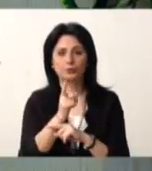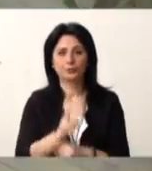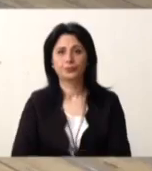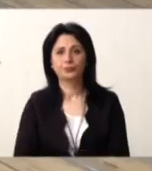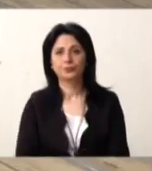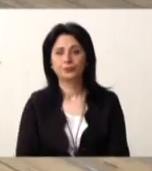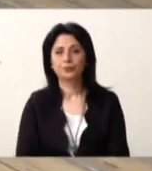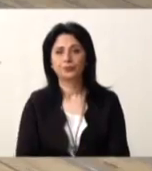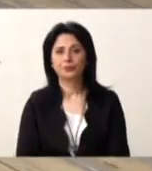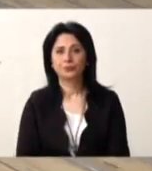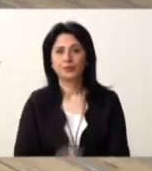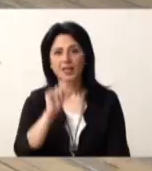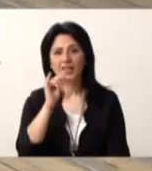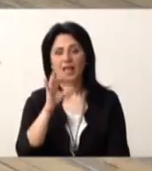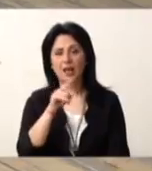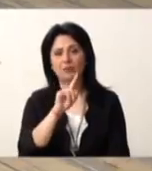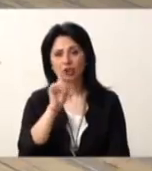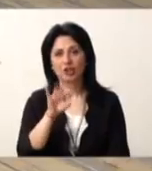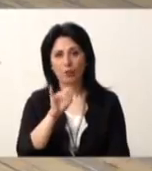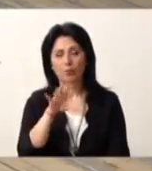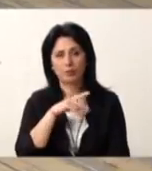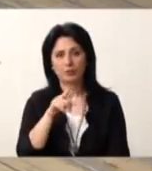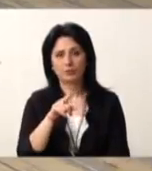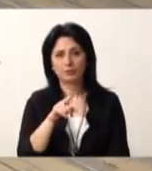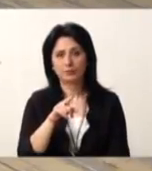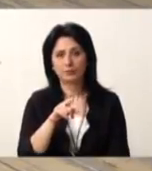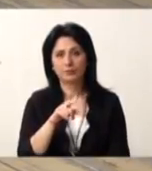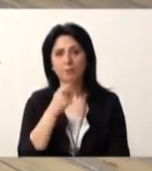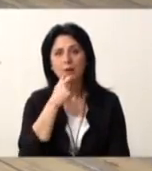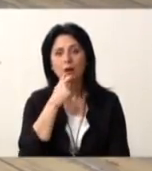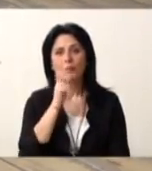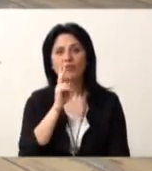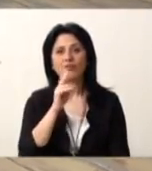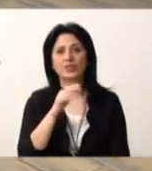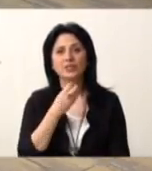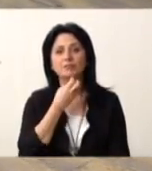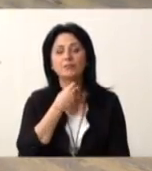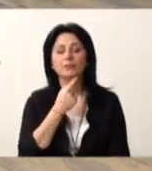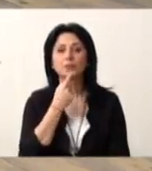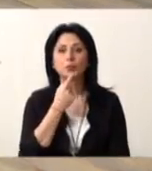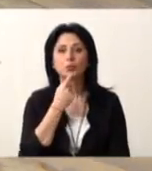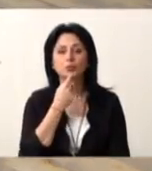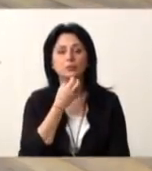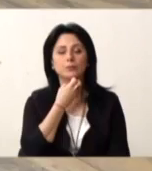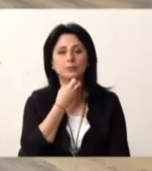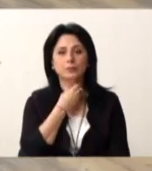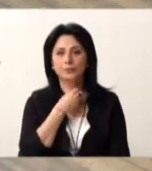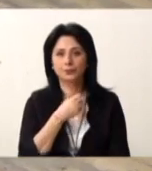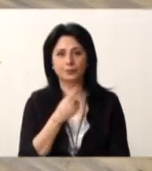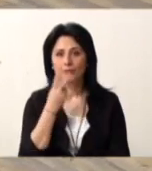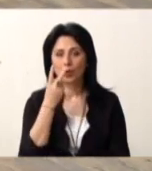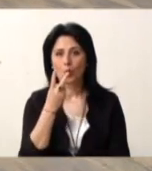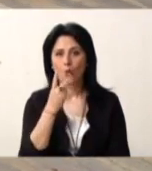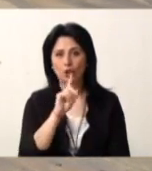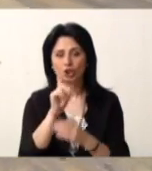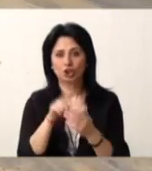მიყოლება. თეა, კითხვა ქონდა ამასთან დაკავშირებით, მე როგორც მახსოვს, ხო, მაყურებელს, რომელსაც საყლაპავა უჭირს. საყლაპავა უჭირს, ან ორი ვარიანტი